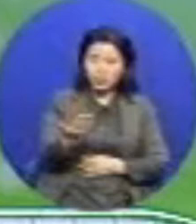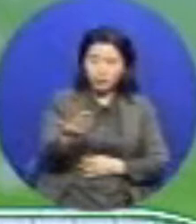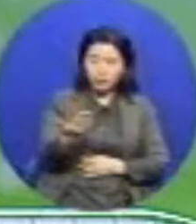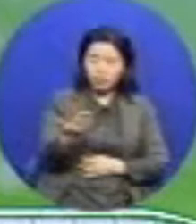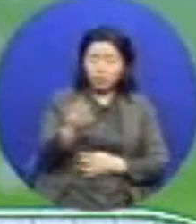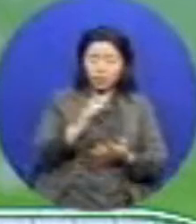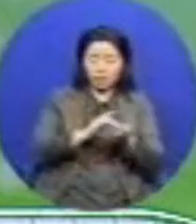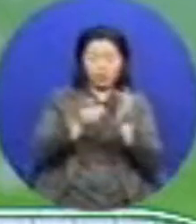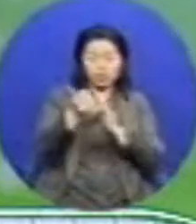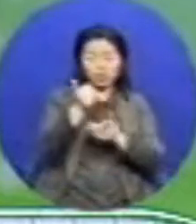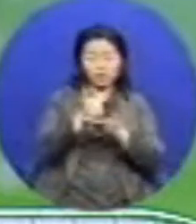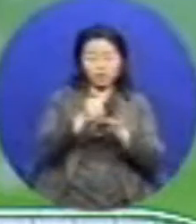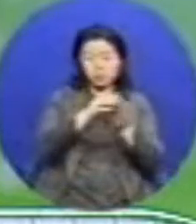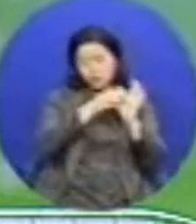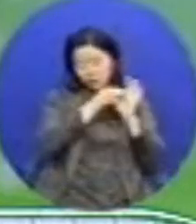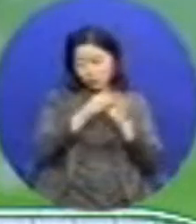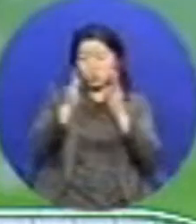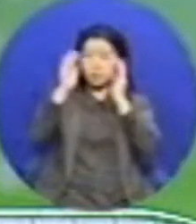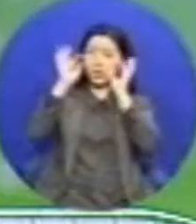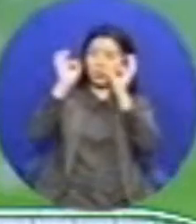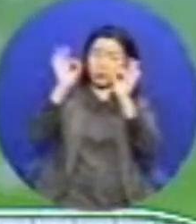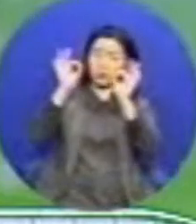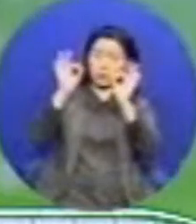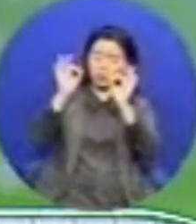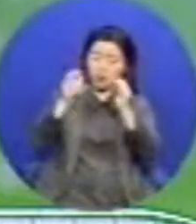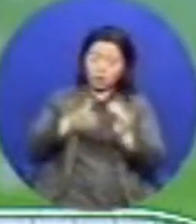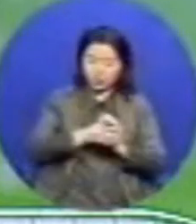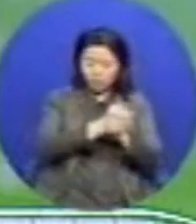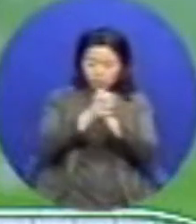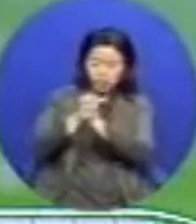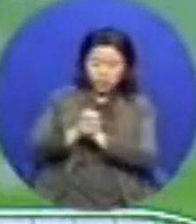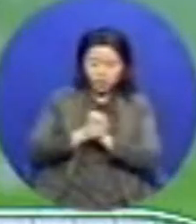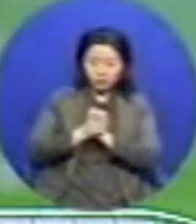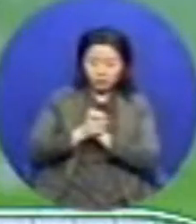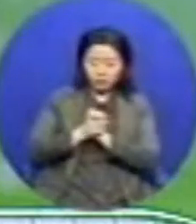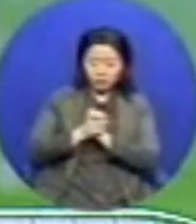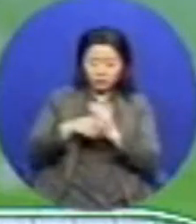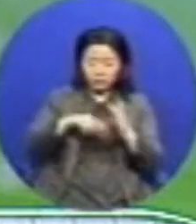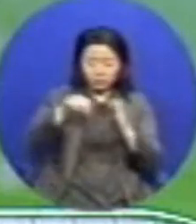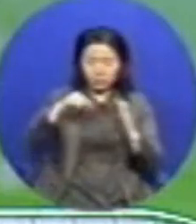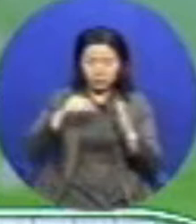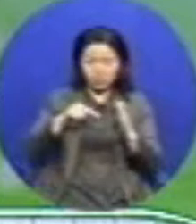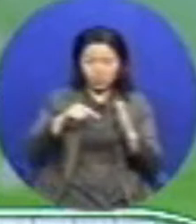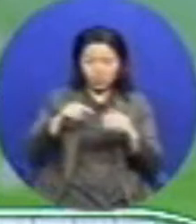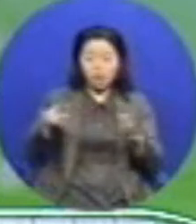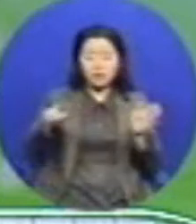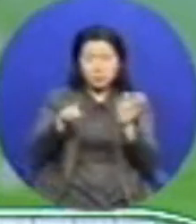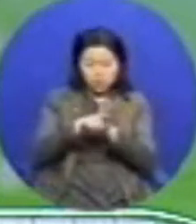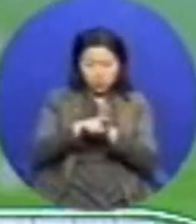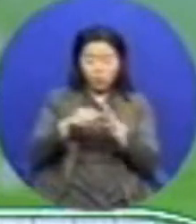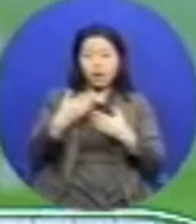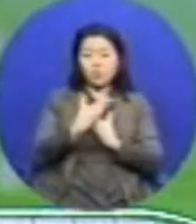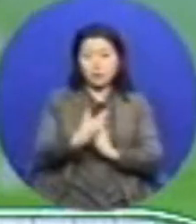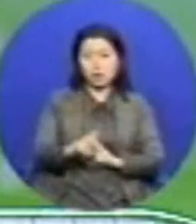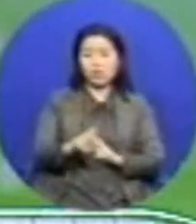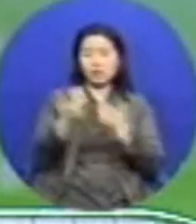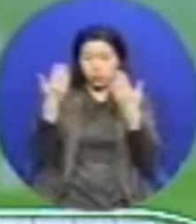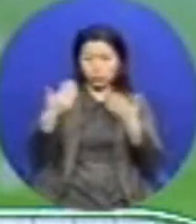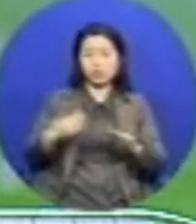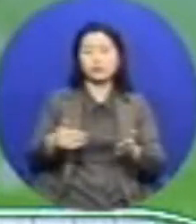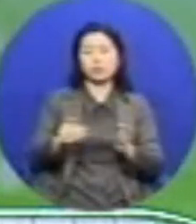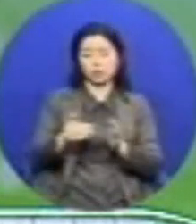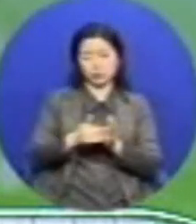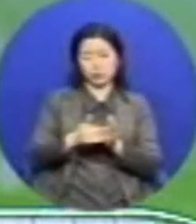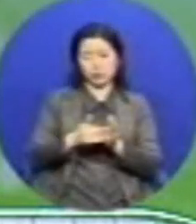주님과 교제하는 중에 예수님 안에서 누리는 믿음과 평안을 주셨어요 저는 그게 잠 신기할